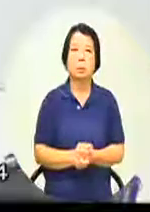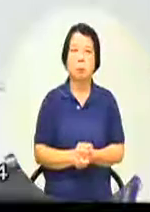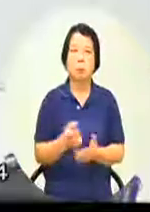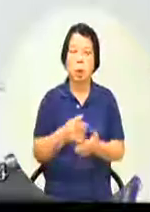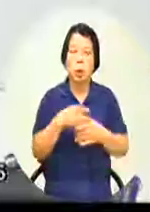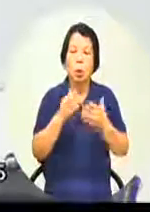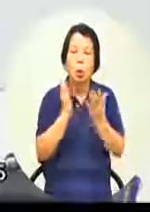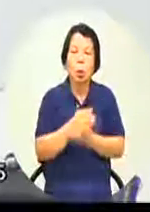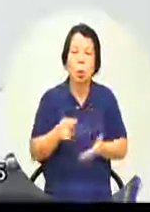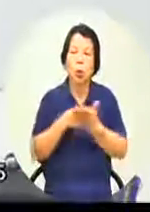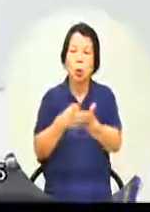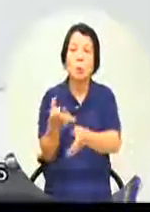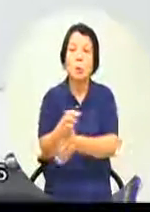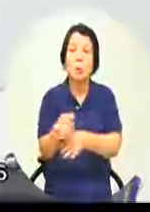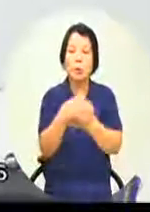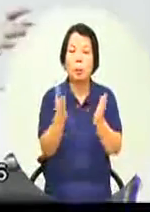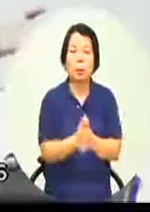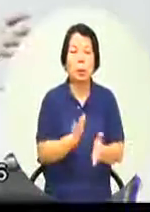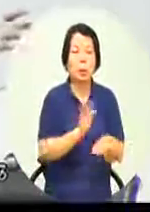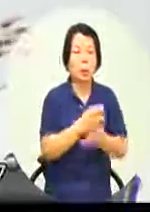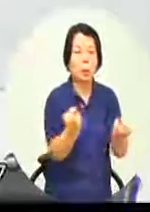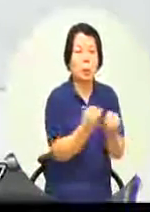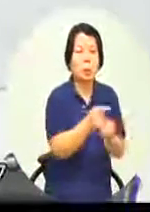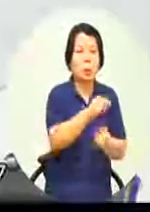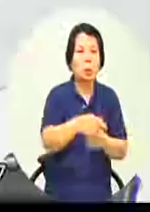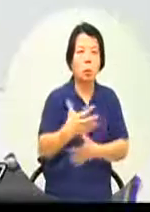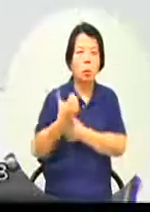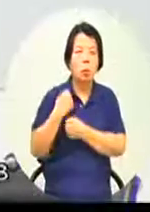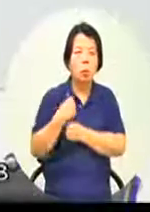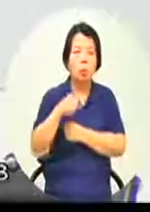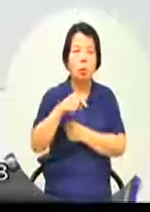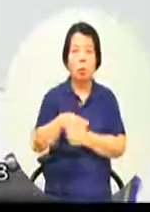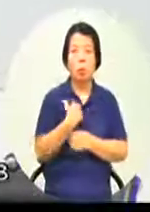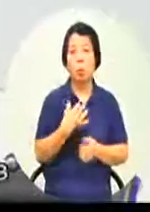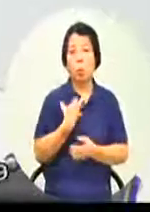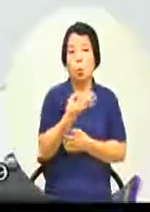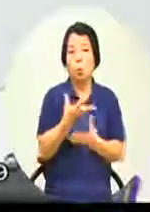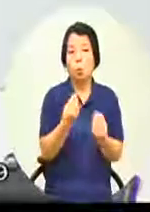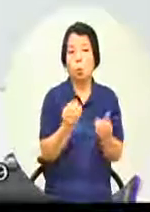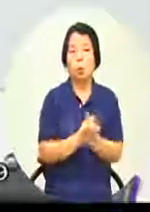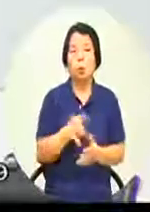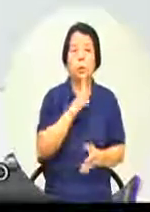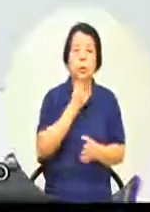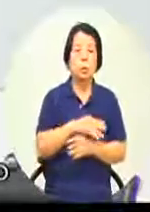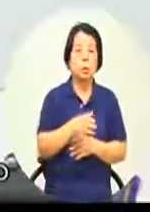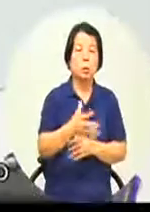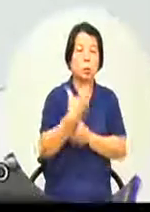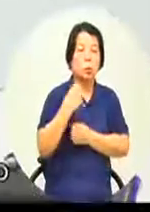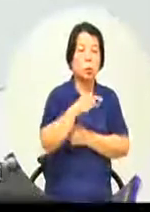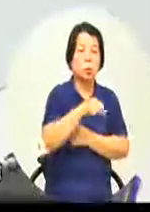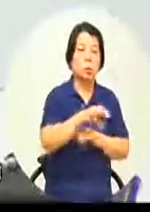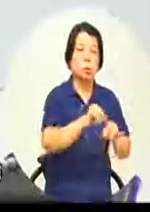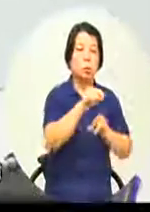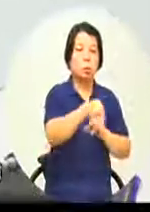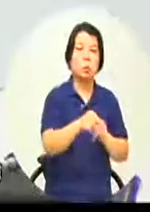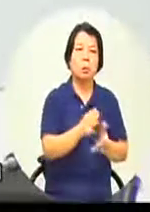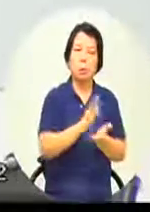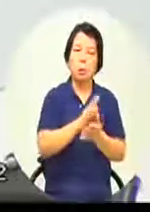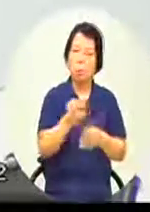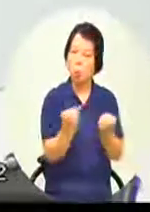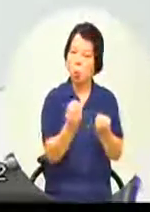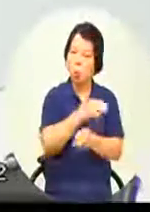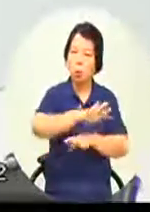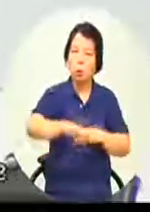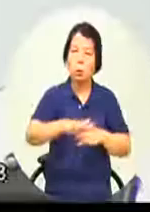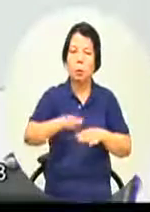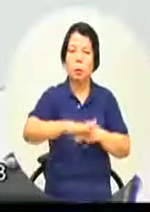出事情有破洞的时候，这军方说我们没有钱修啊，你们找市政府。市政府说啊，这是军方的土地，就会有这个问题哈。所以我希望会后你可